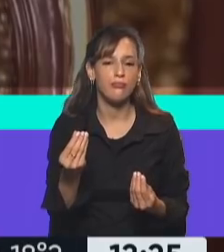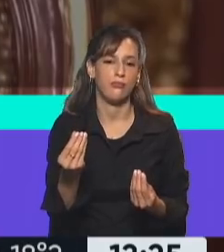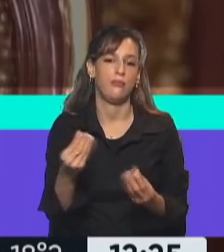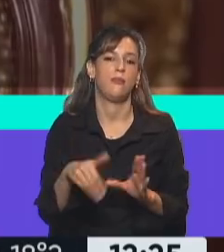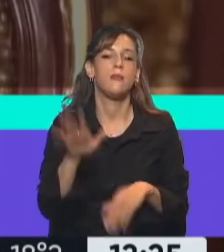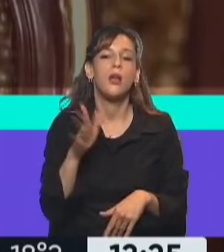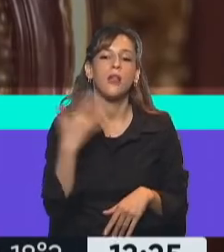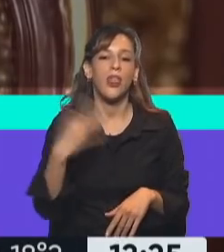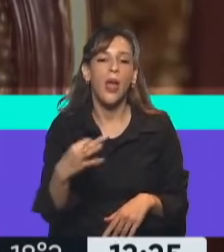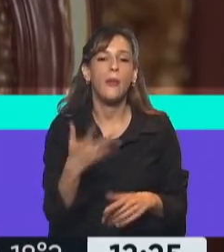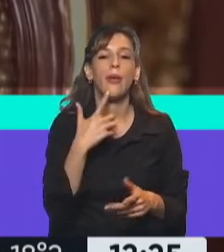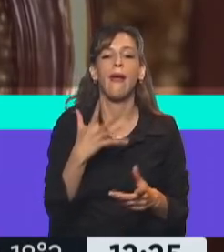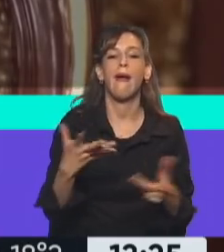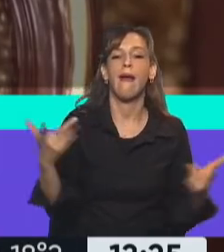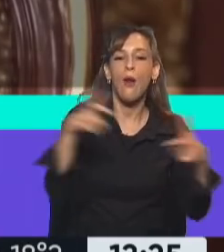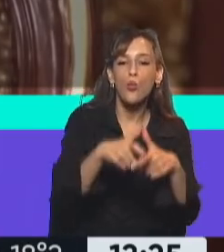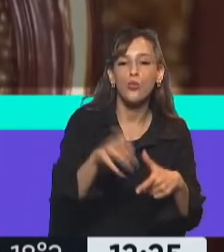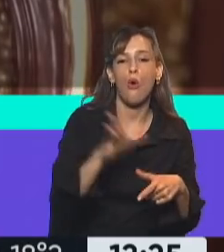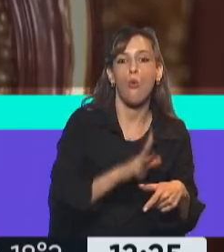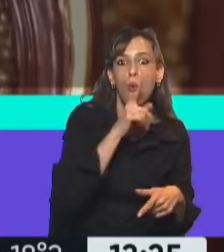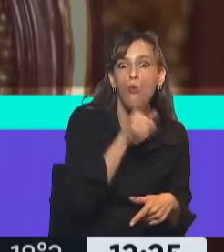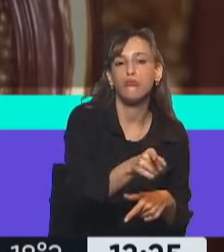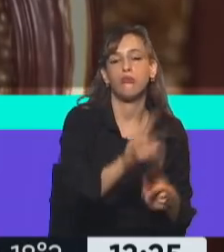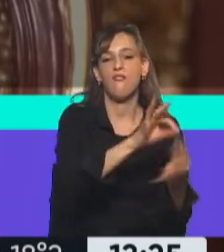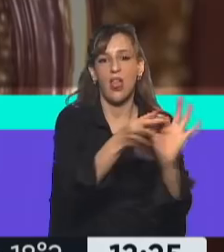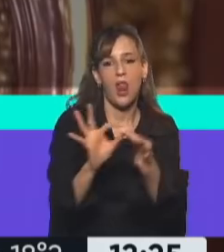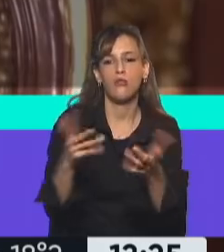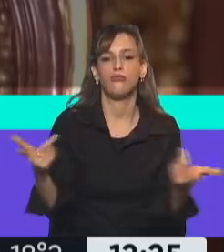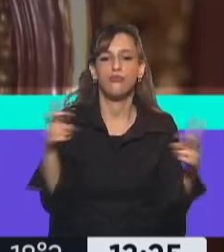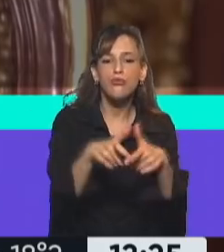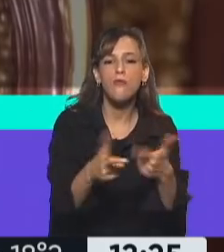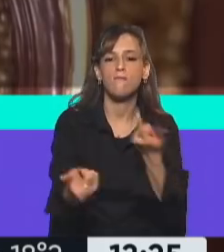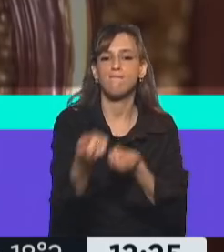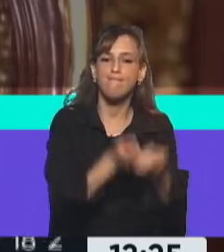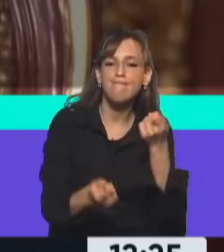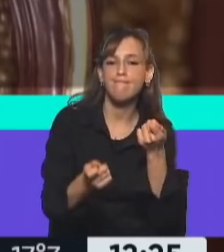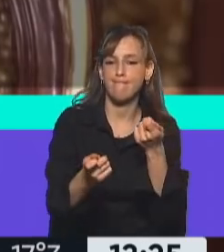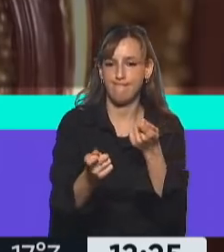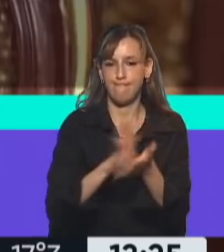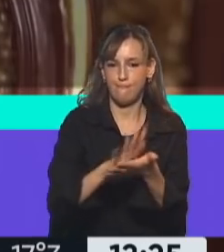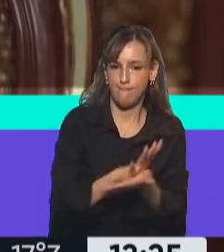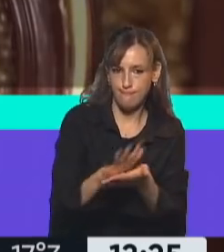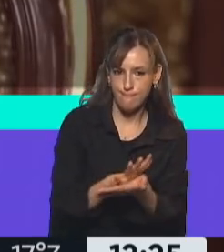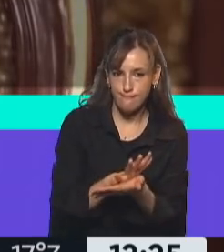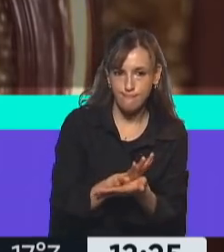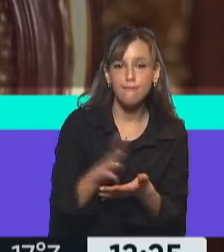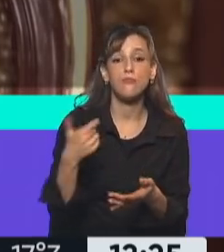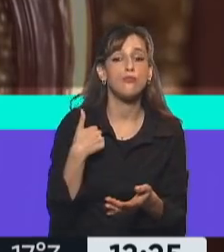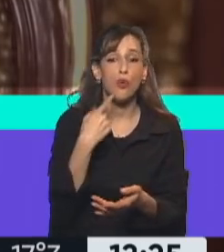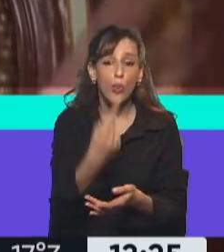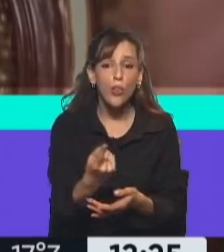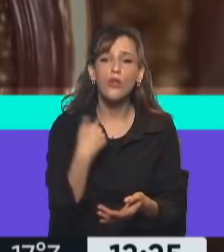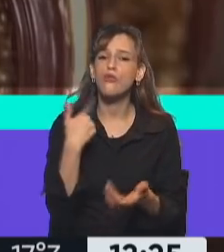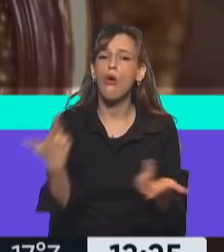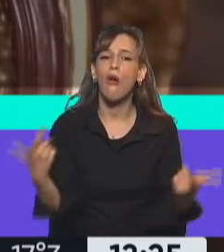в цих negotiations з Російською Федерацією, в усіх цих блоках ми все одно